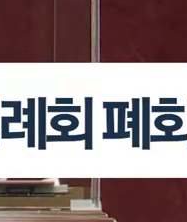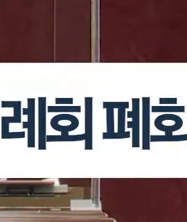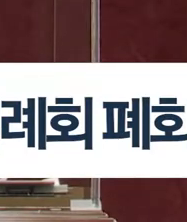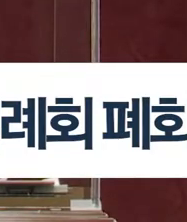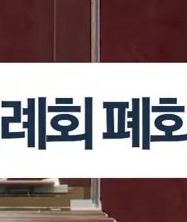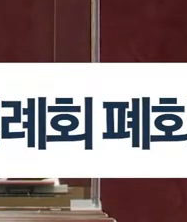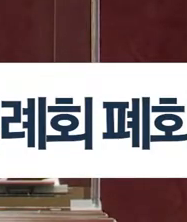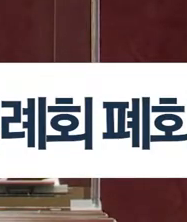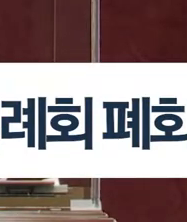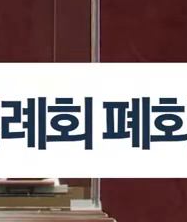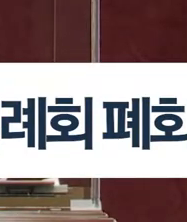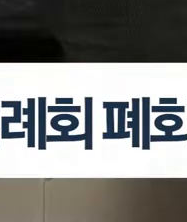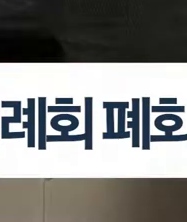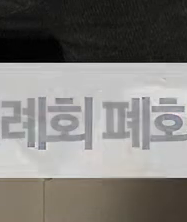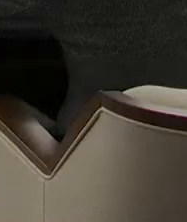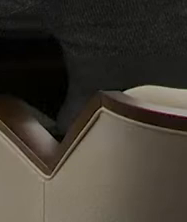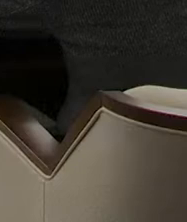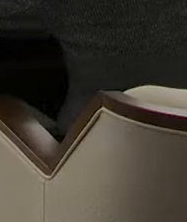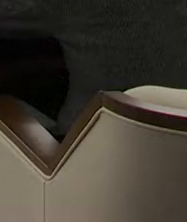일정을 마무리했습니다